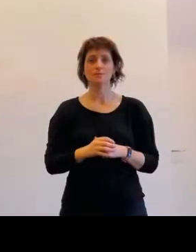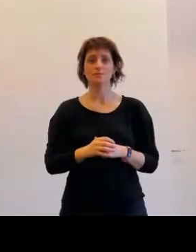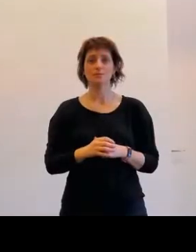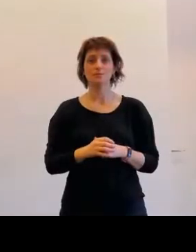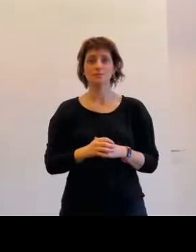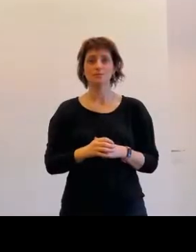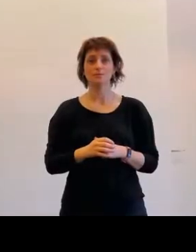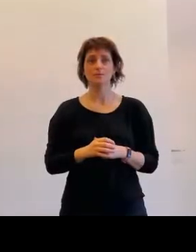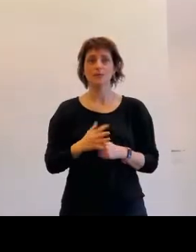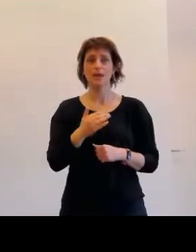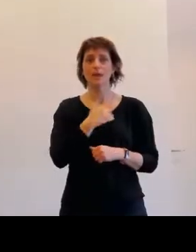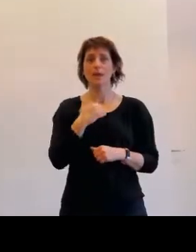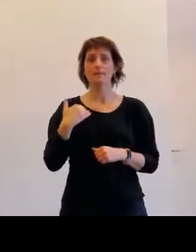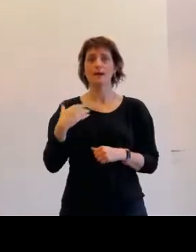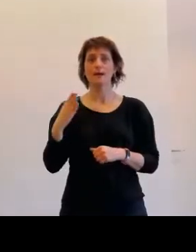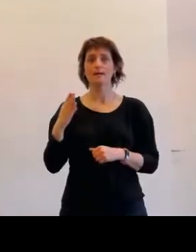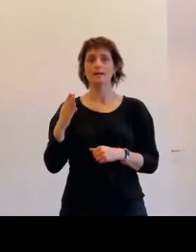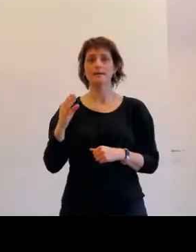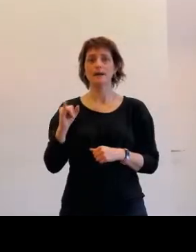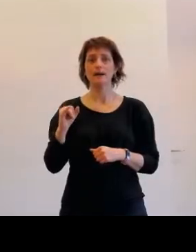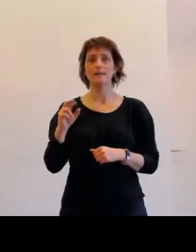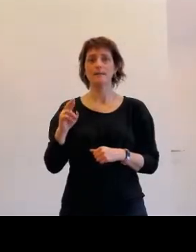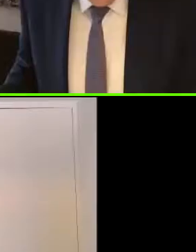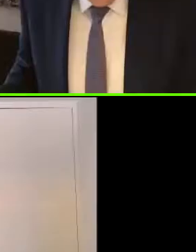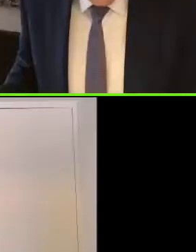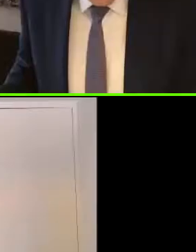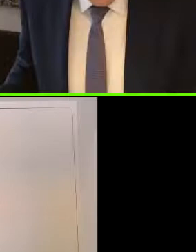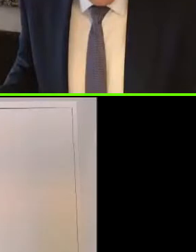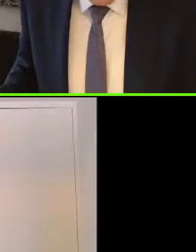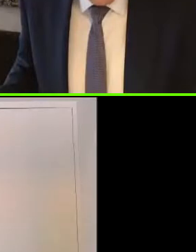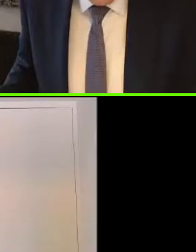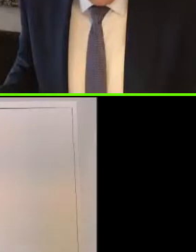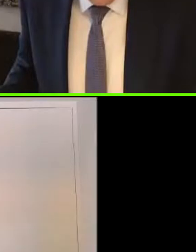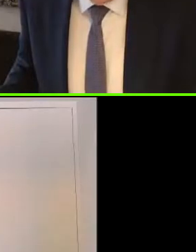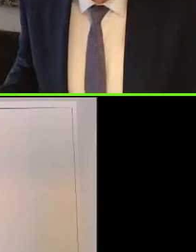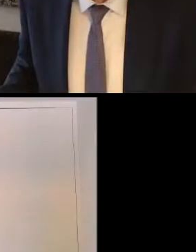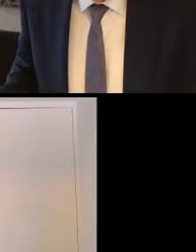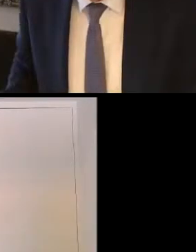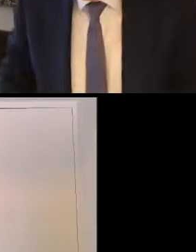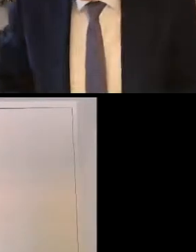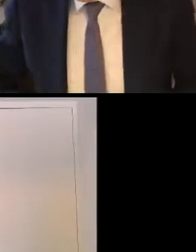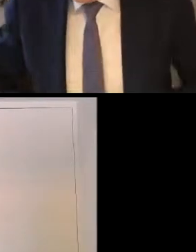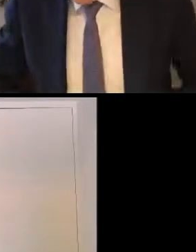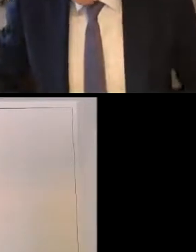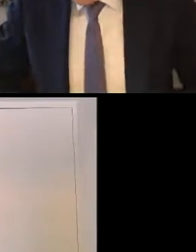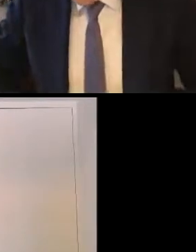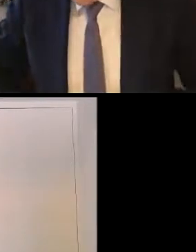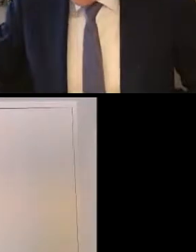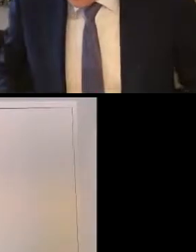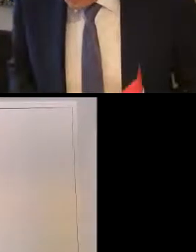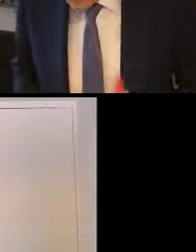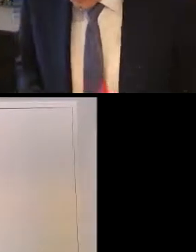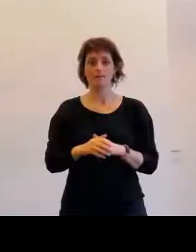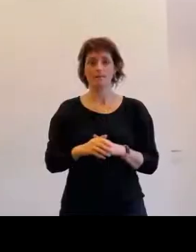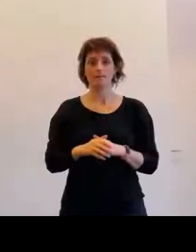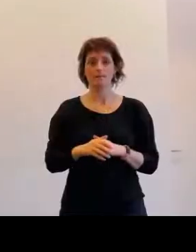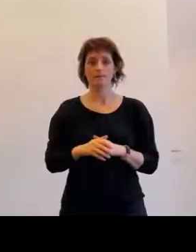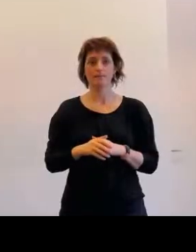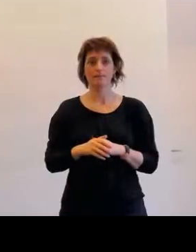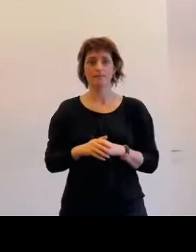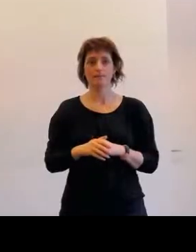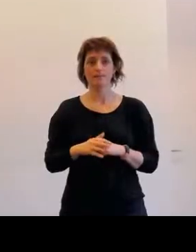Marianne Birk. Présente. Frédéric Maguin. Présent. Patricia